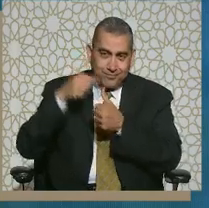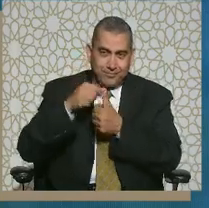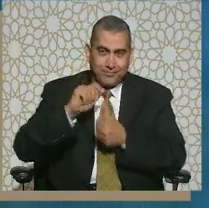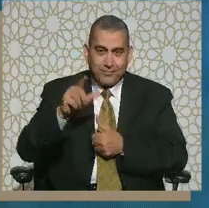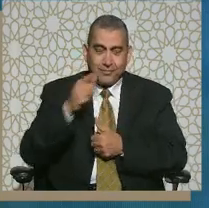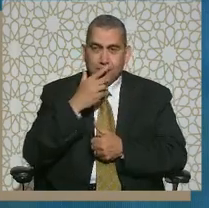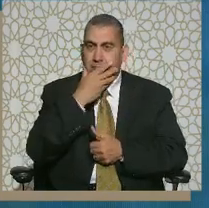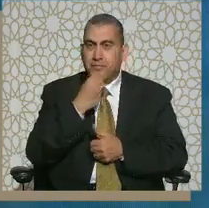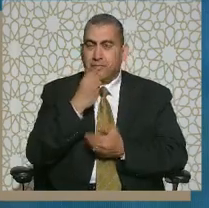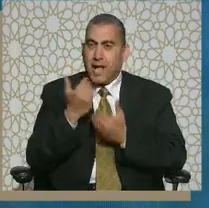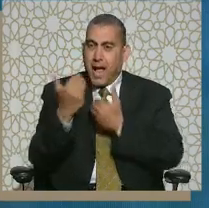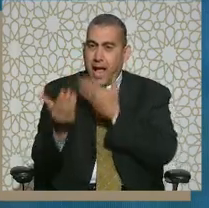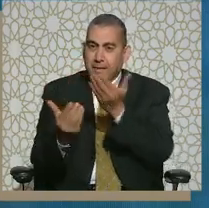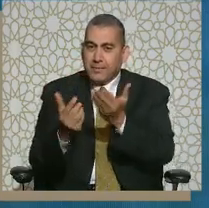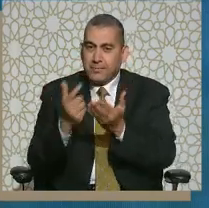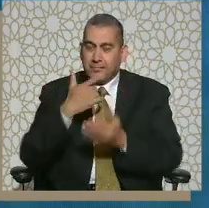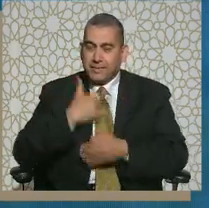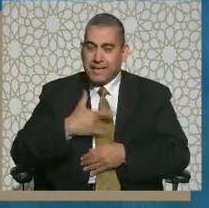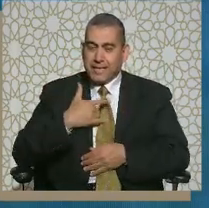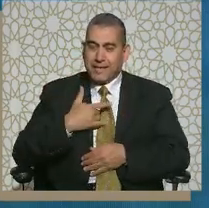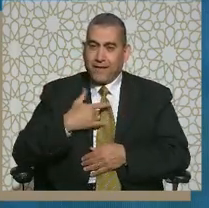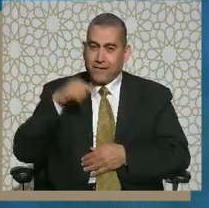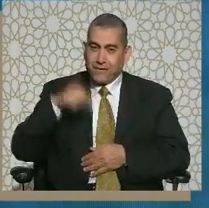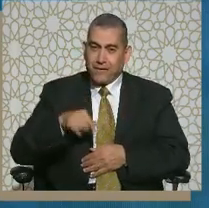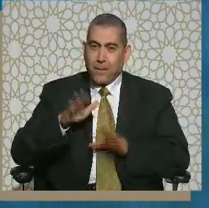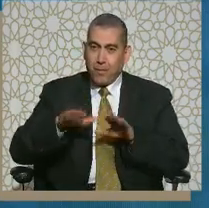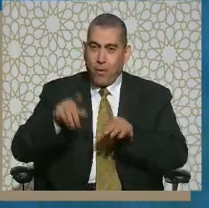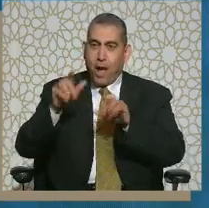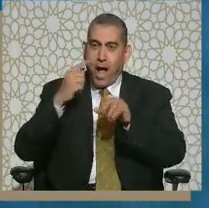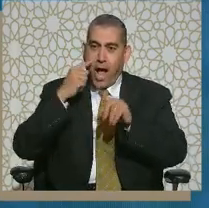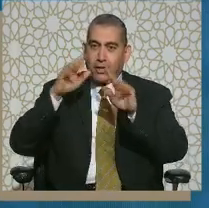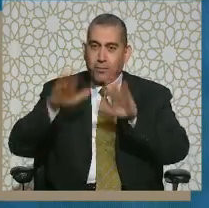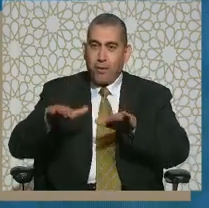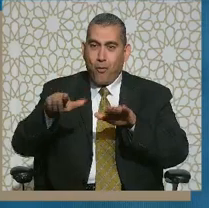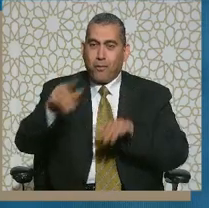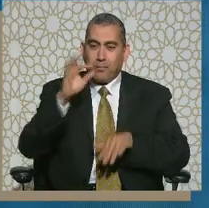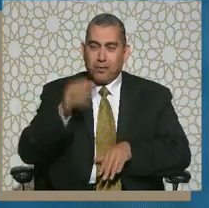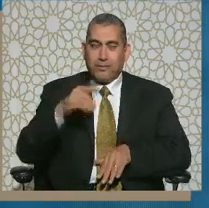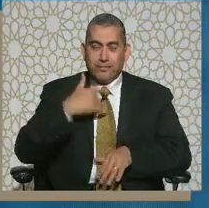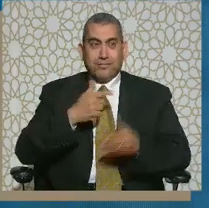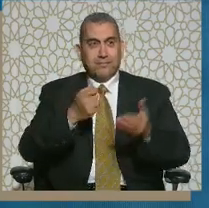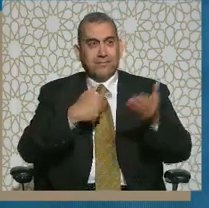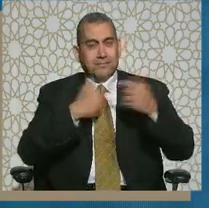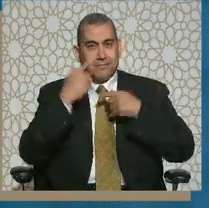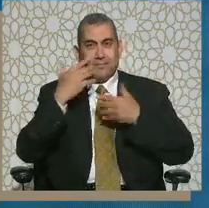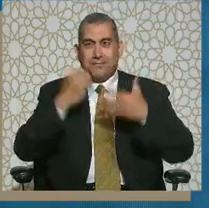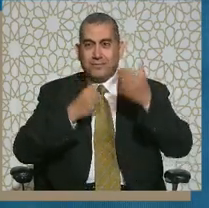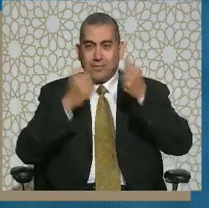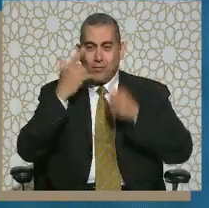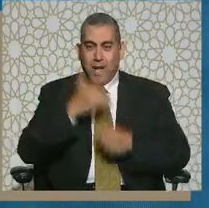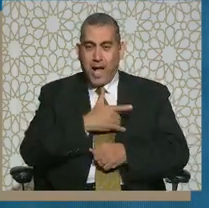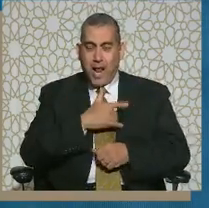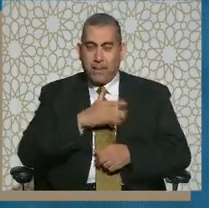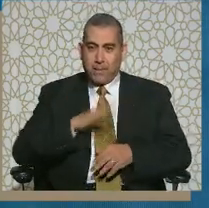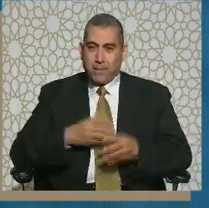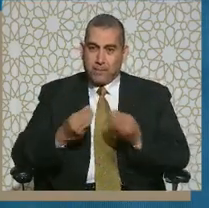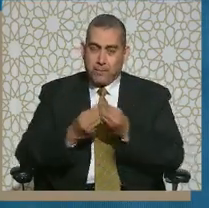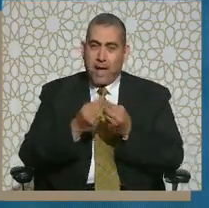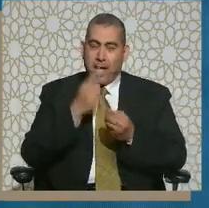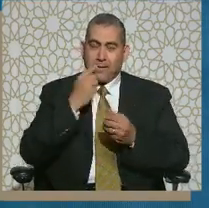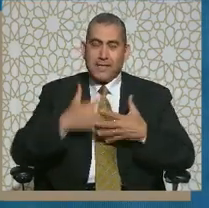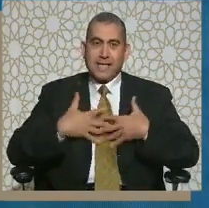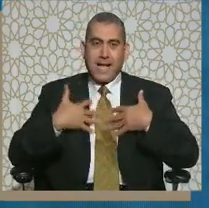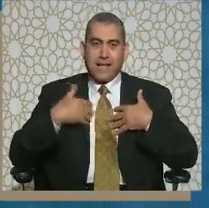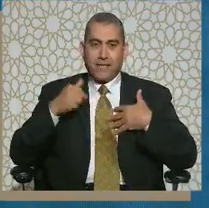شيء جميل تخليهم حاسين بان هم لسه عايشين في وقلوبهم لسه مغموسه في السعاده